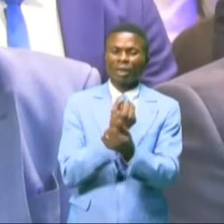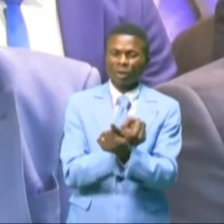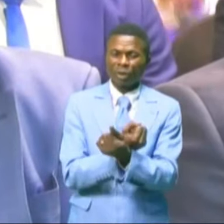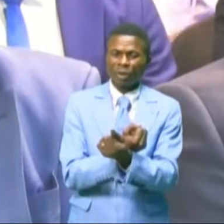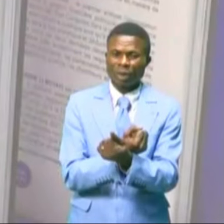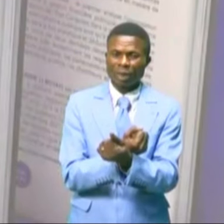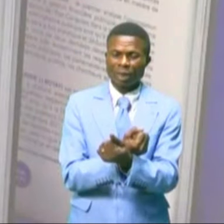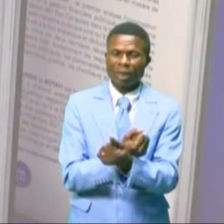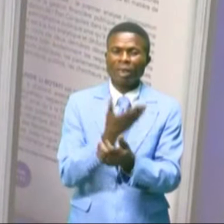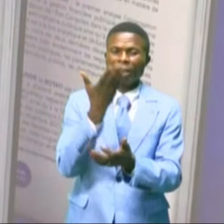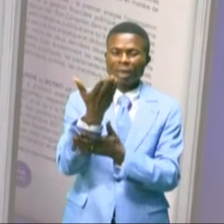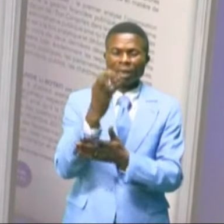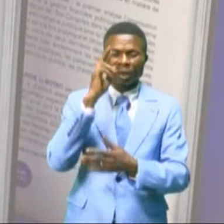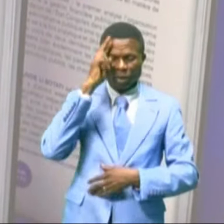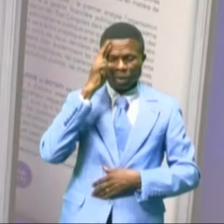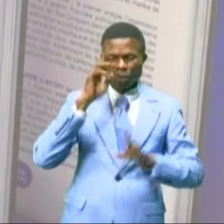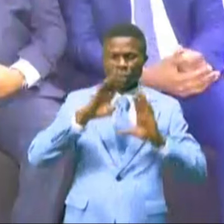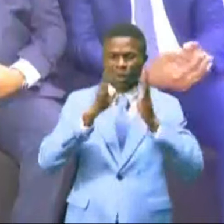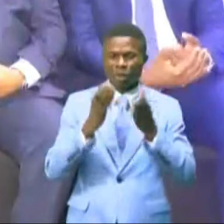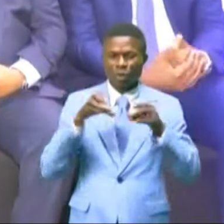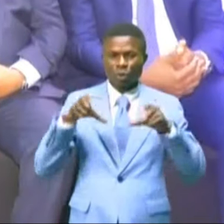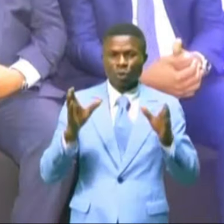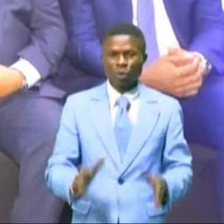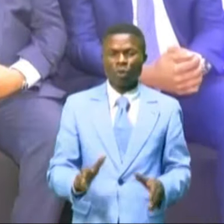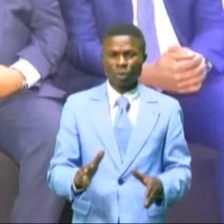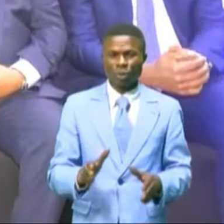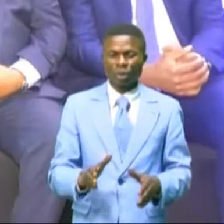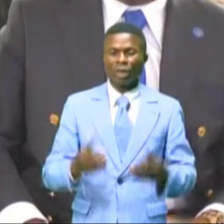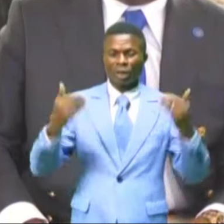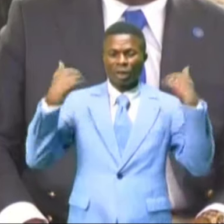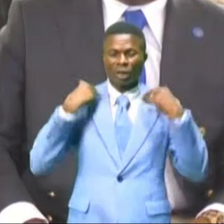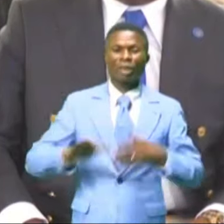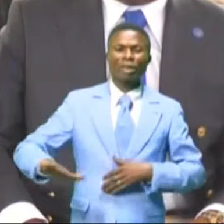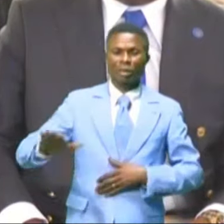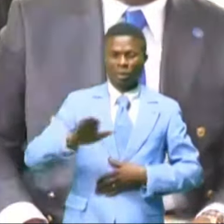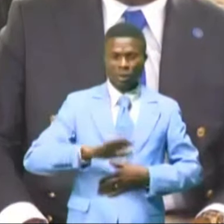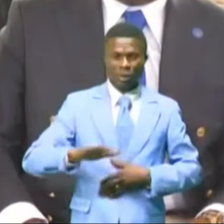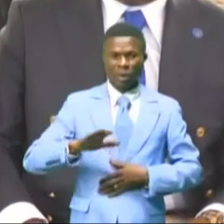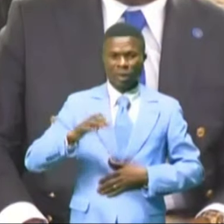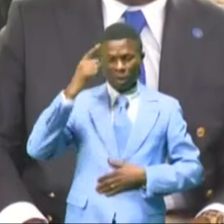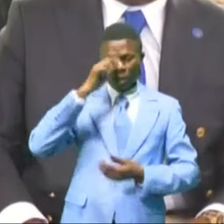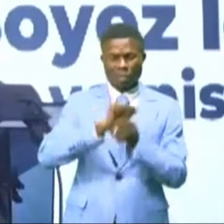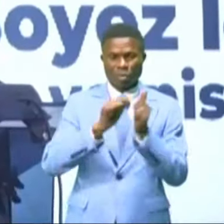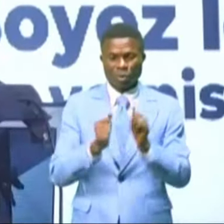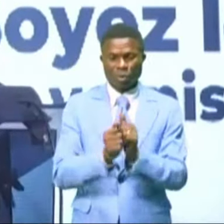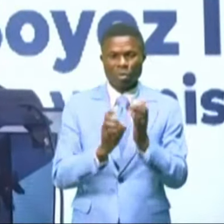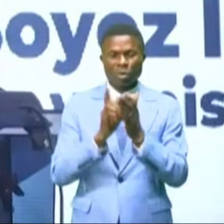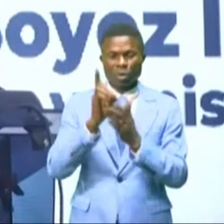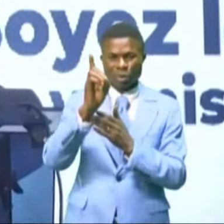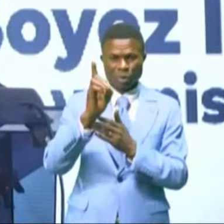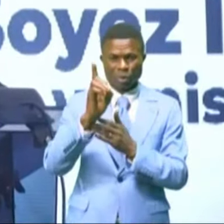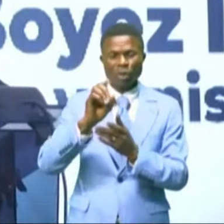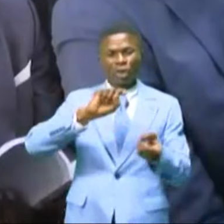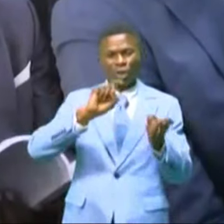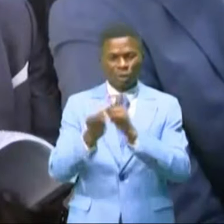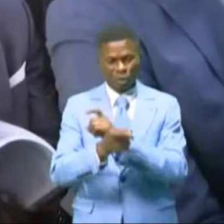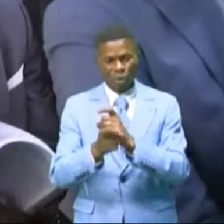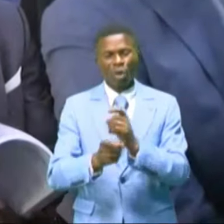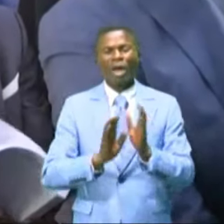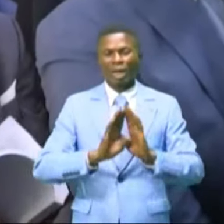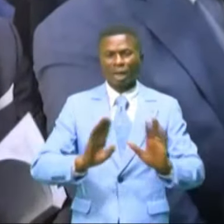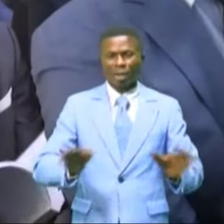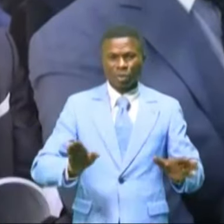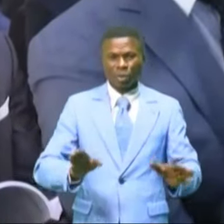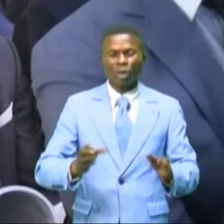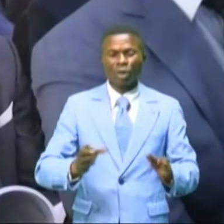un appel à la réflexion de tous les Congolais et dirigeants du pays face à la démographie croissante, de mener des réformes qu'il faut pour